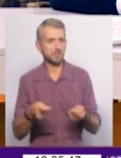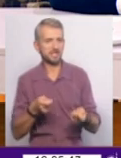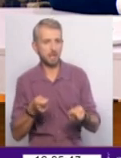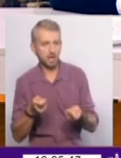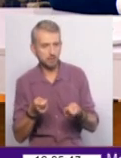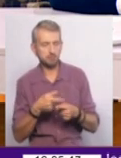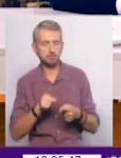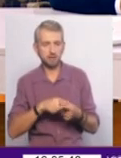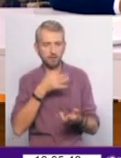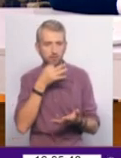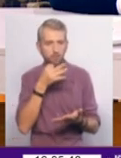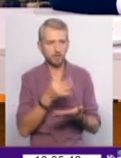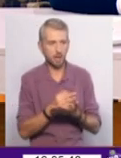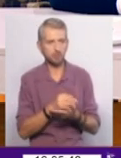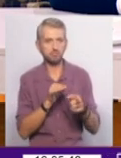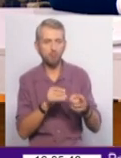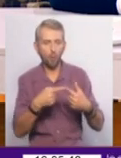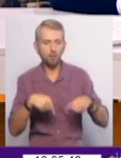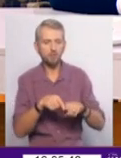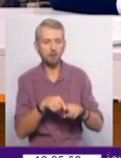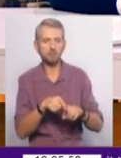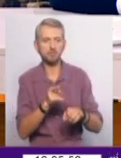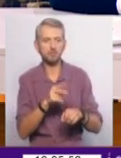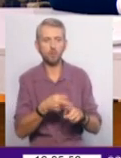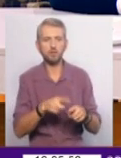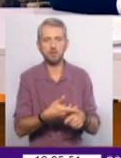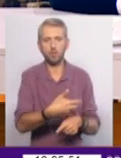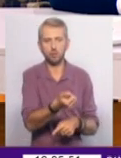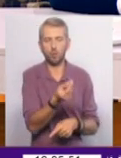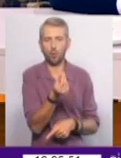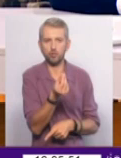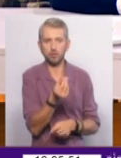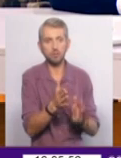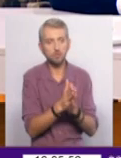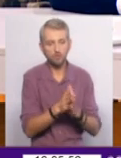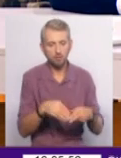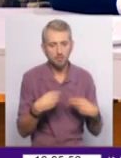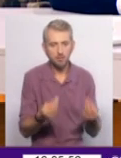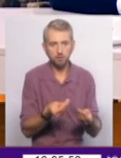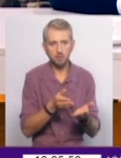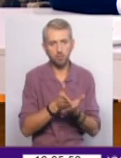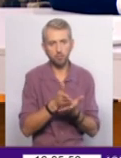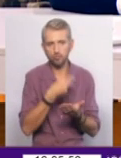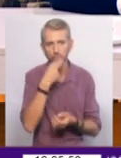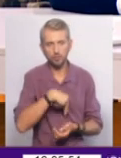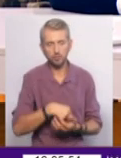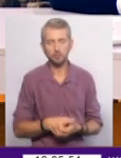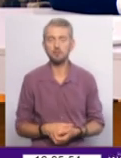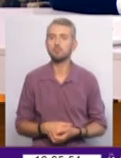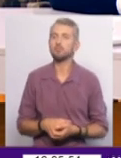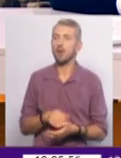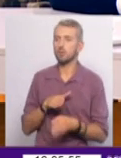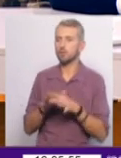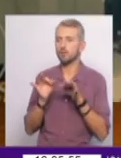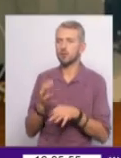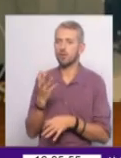це відповідальність експлуатуючої організації, яка за це бере кошти, тому, будь ласка, надавайте якісні послуги. Так, абсолютно вірно. Так. І,